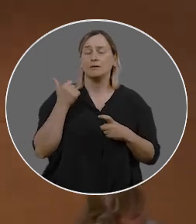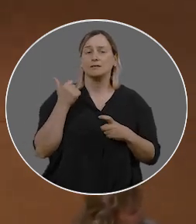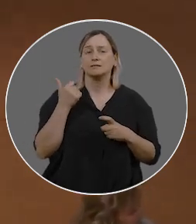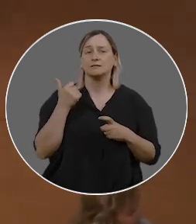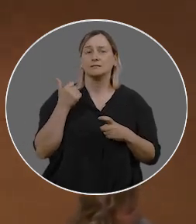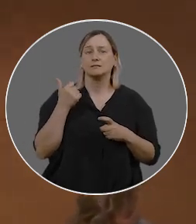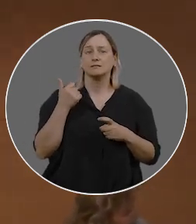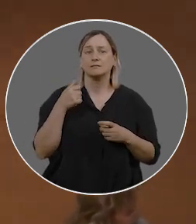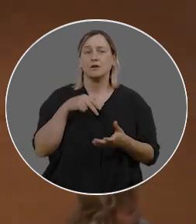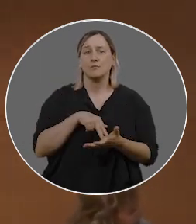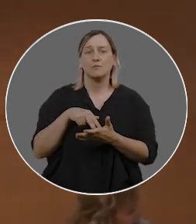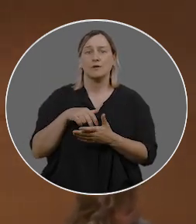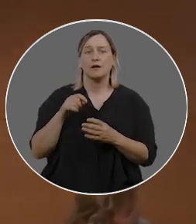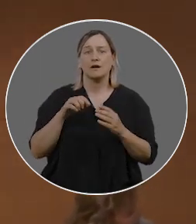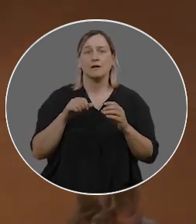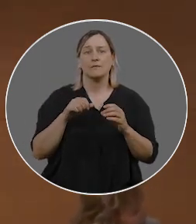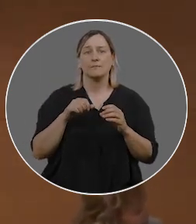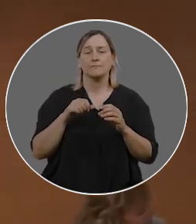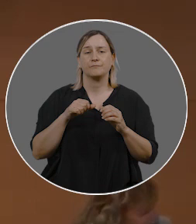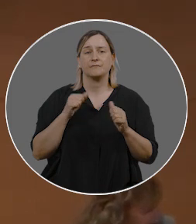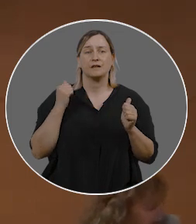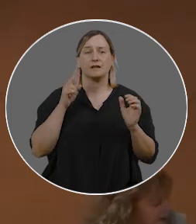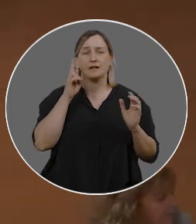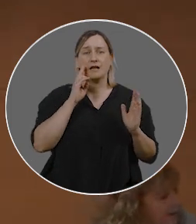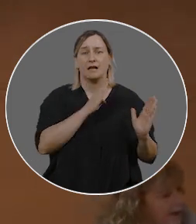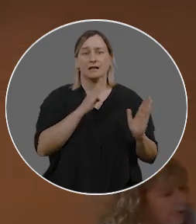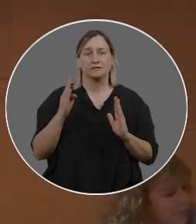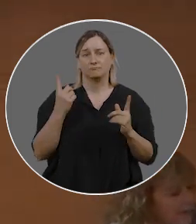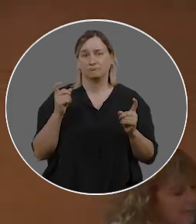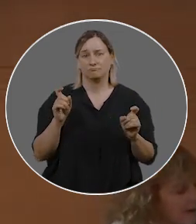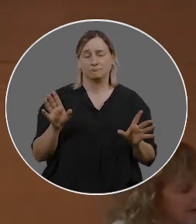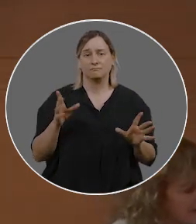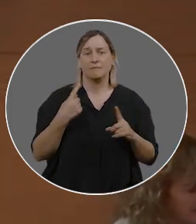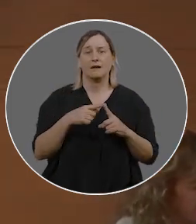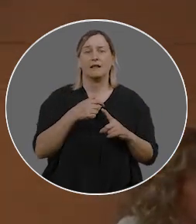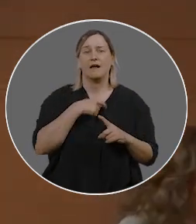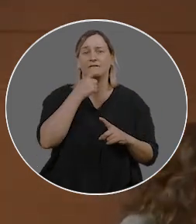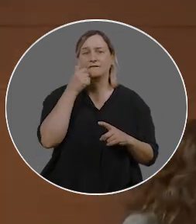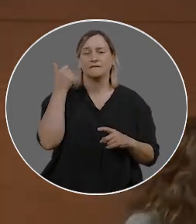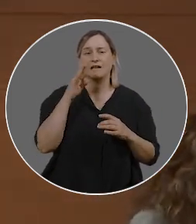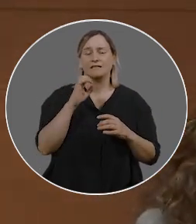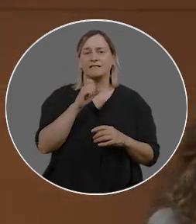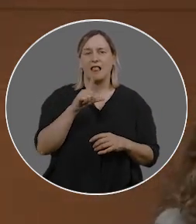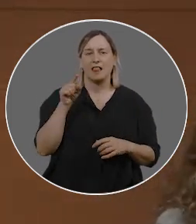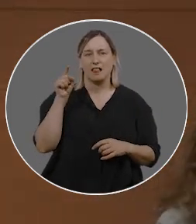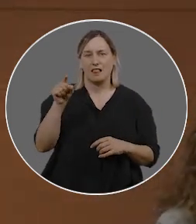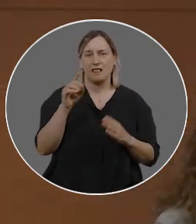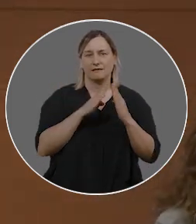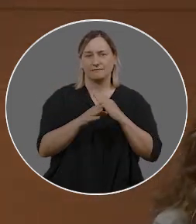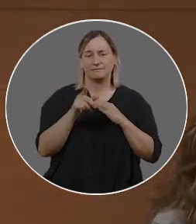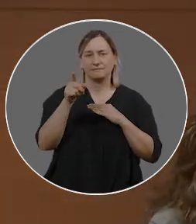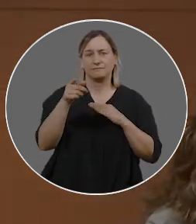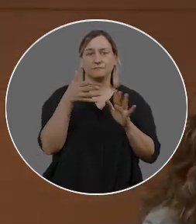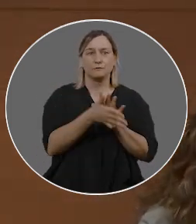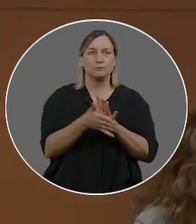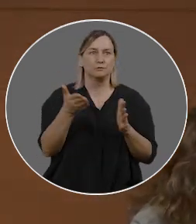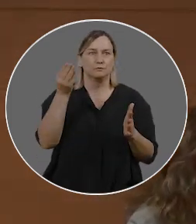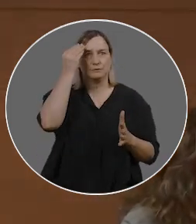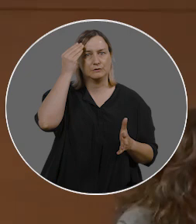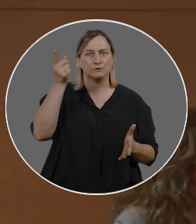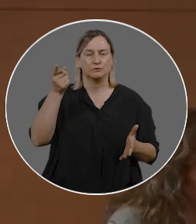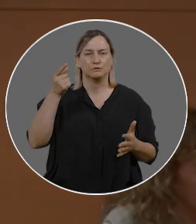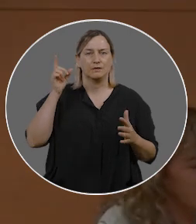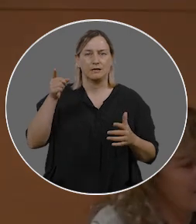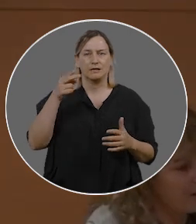ponents, d'una manera, no aniré de manera endreçada, perquè m'agradaria començar per la Meritxell, perquè bueno, jo crec que ha